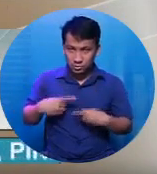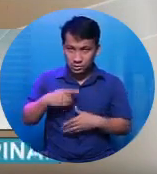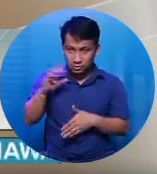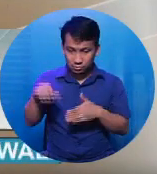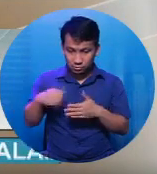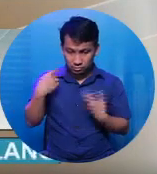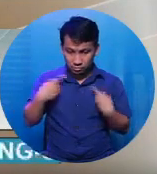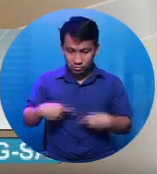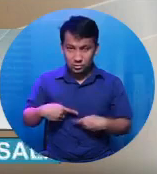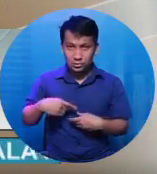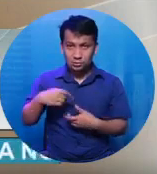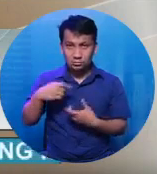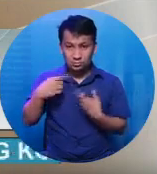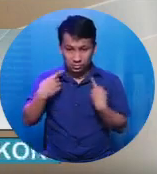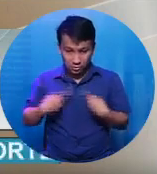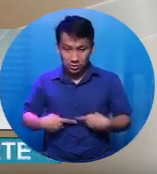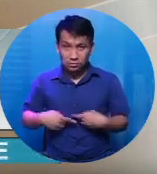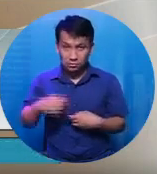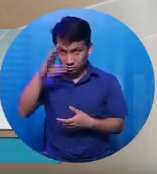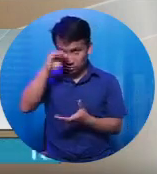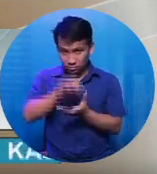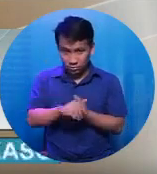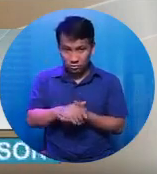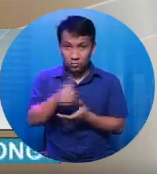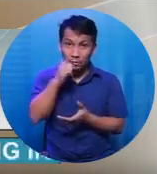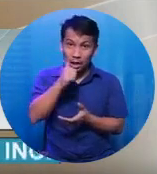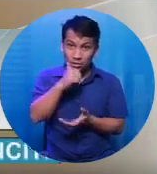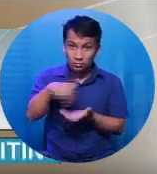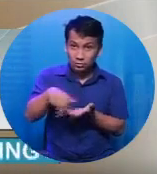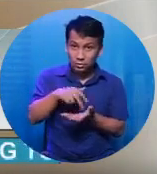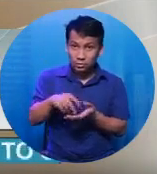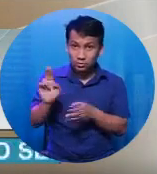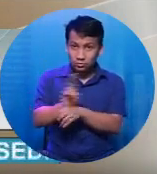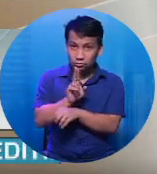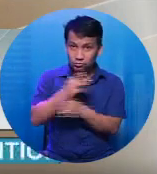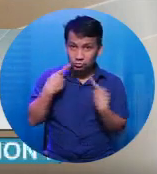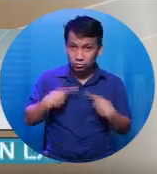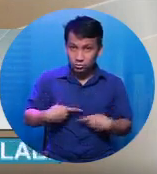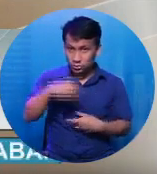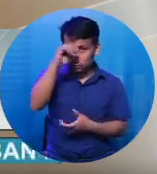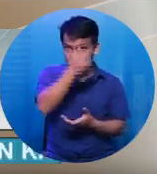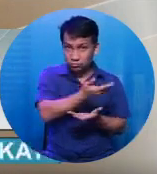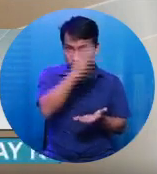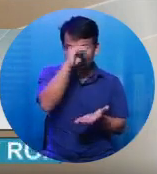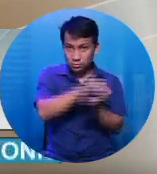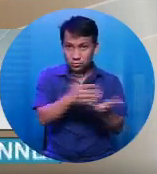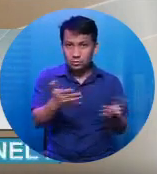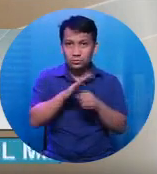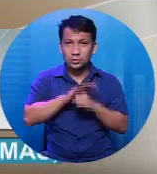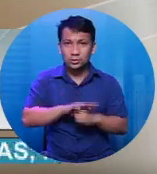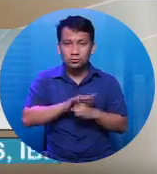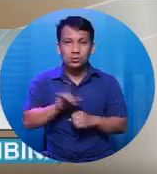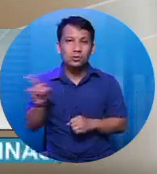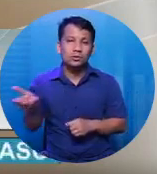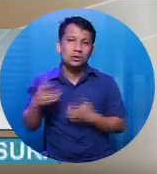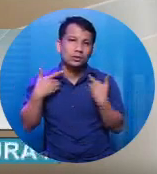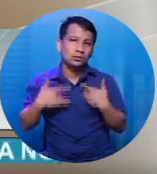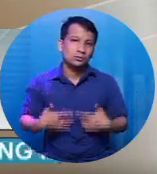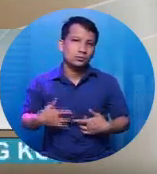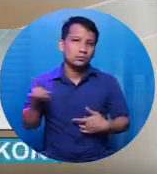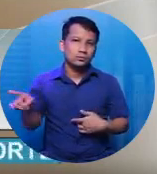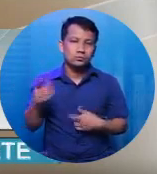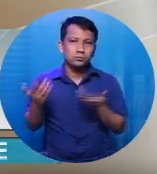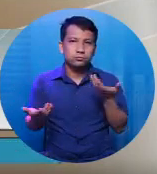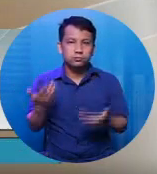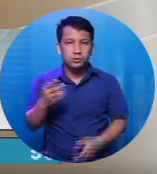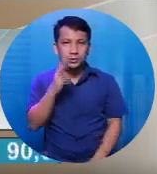mo na mararamdaman ko, ha? Oh, sir. Ayan, sir. Nakaka-stress nga naman yan, nakaka-depress. Yung bang